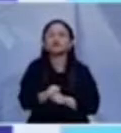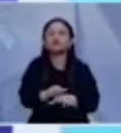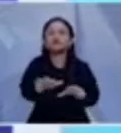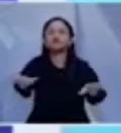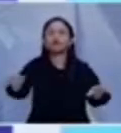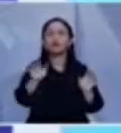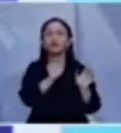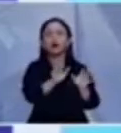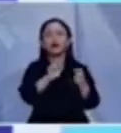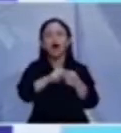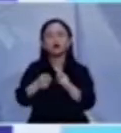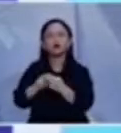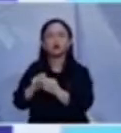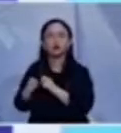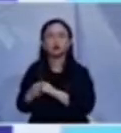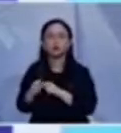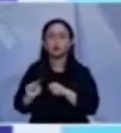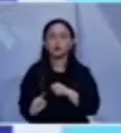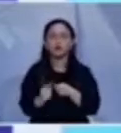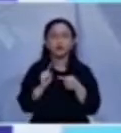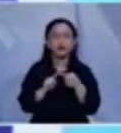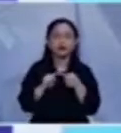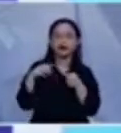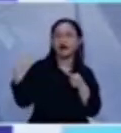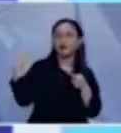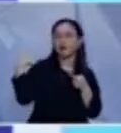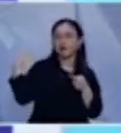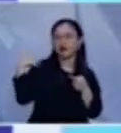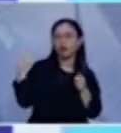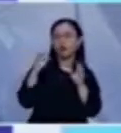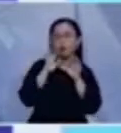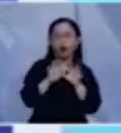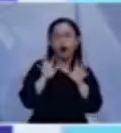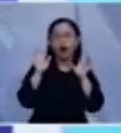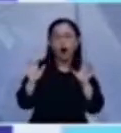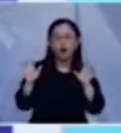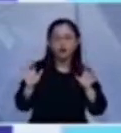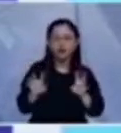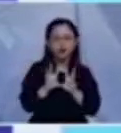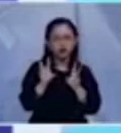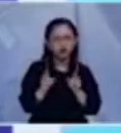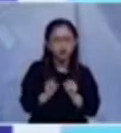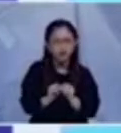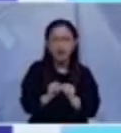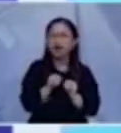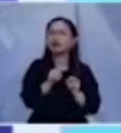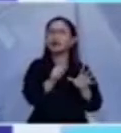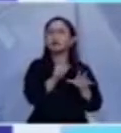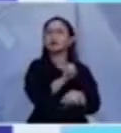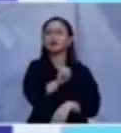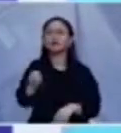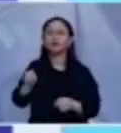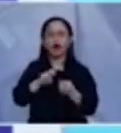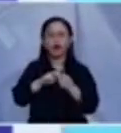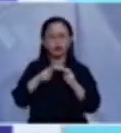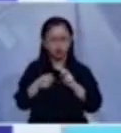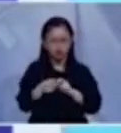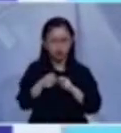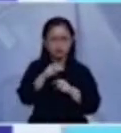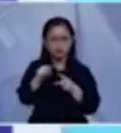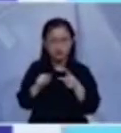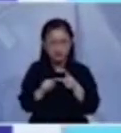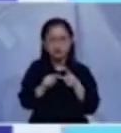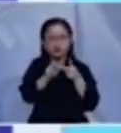terbanyak. Amerika Serikat menjadi negara dengan kasus monkeypox tertinggi dengan total lebih dari 6.000 kasus, disusul